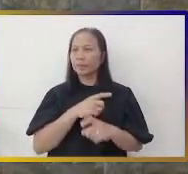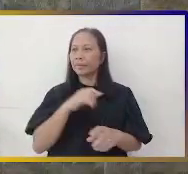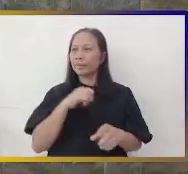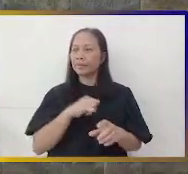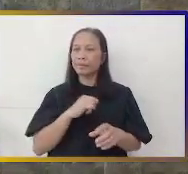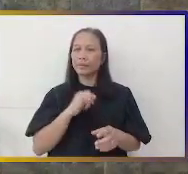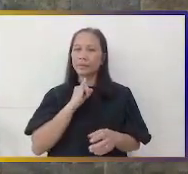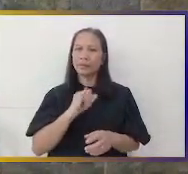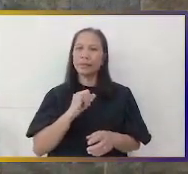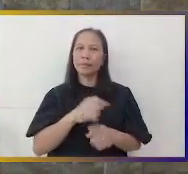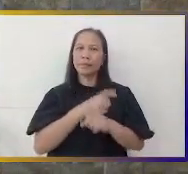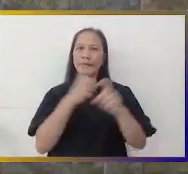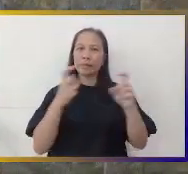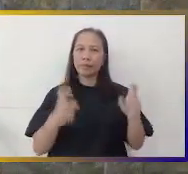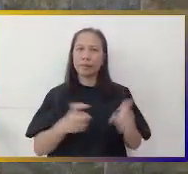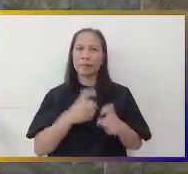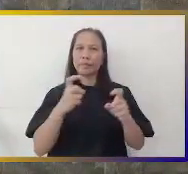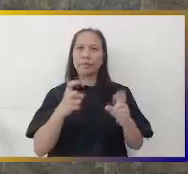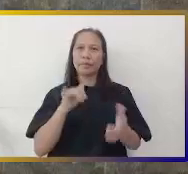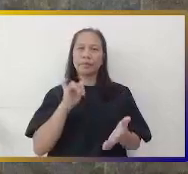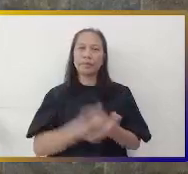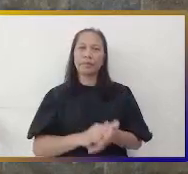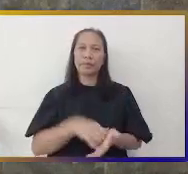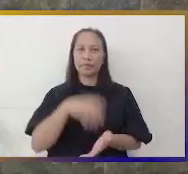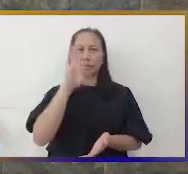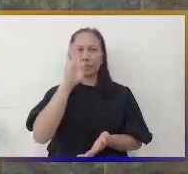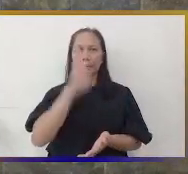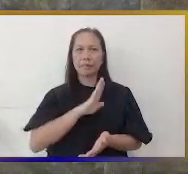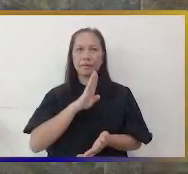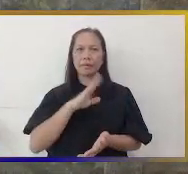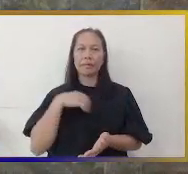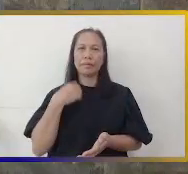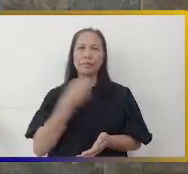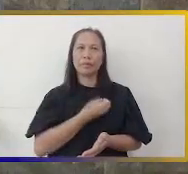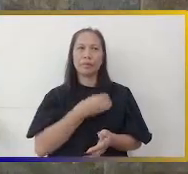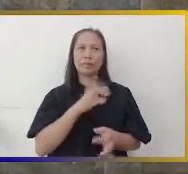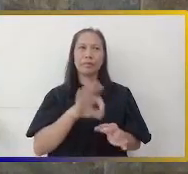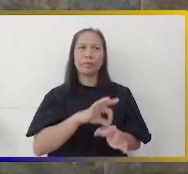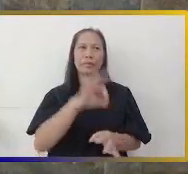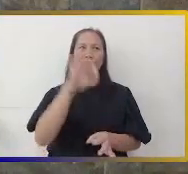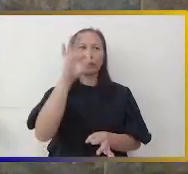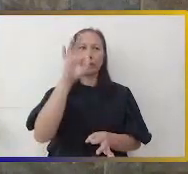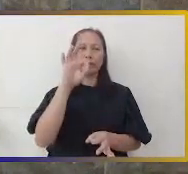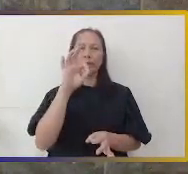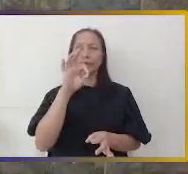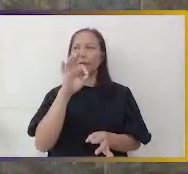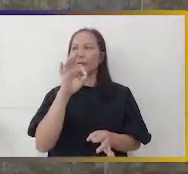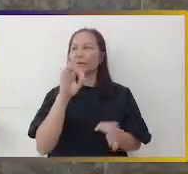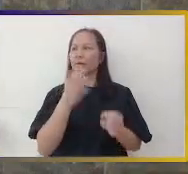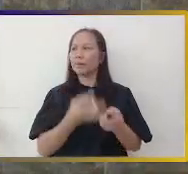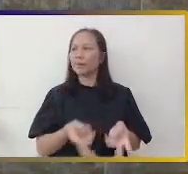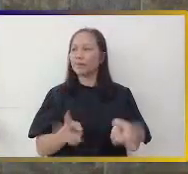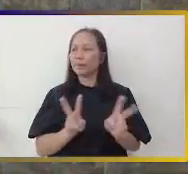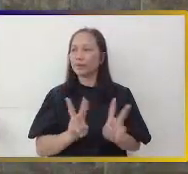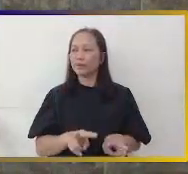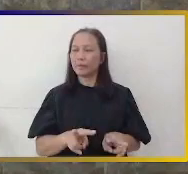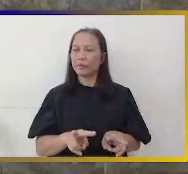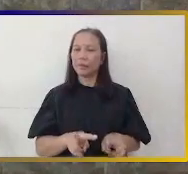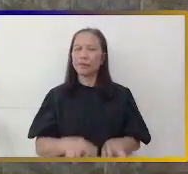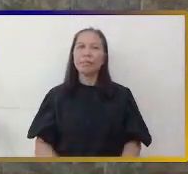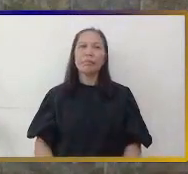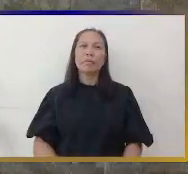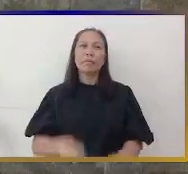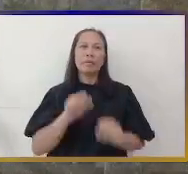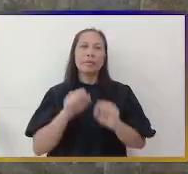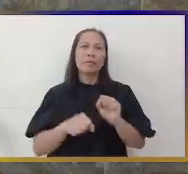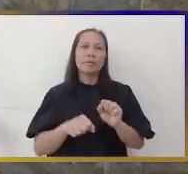moral and spiritual values Kaya nga inilayo tayo sa Diyos you see that napahiwalay tayo